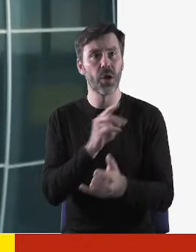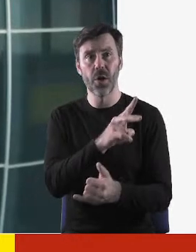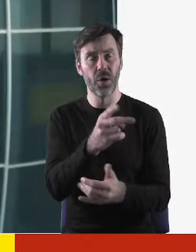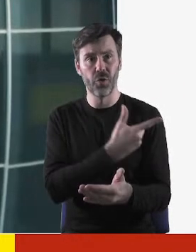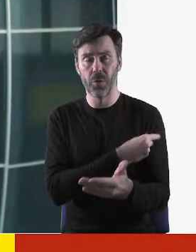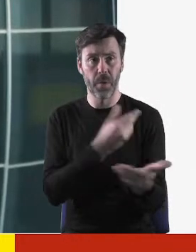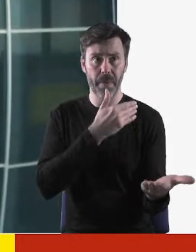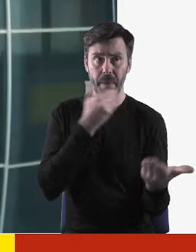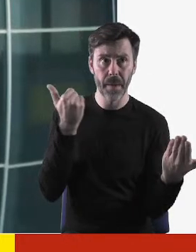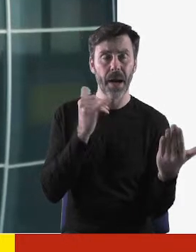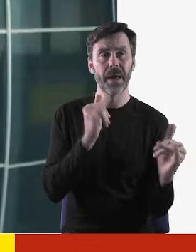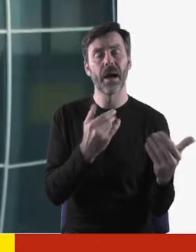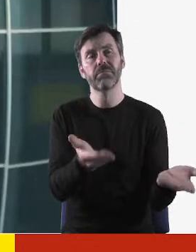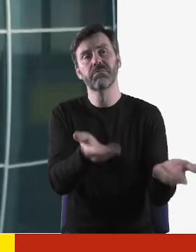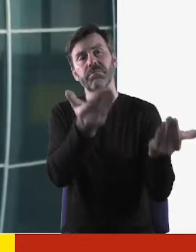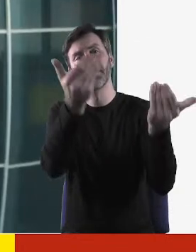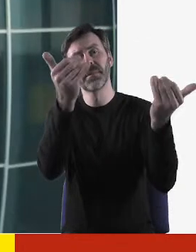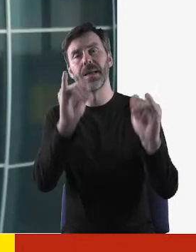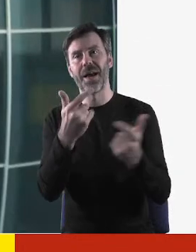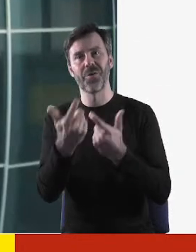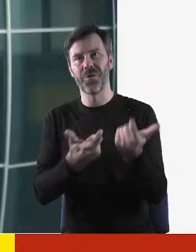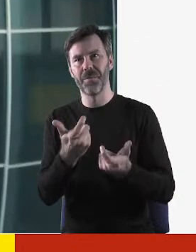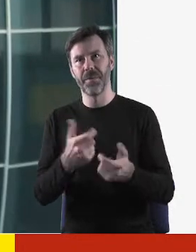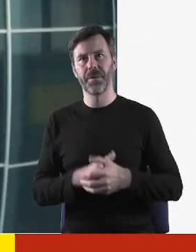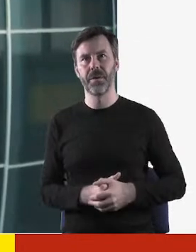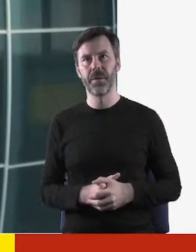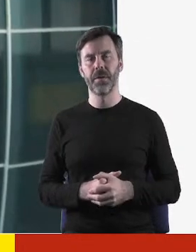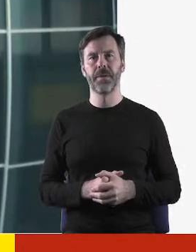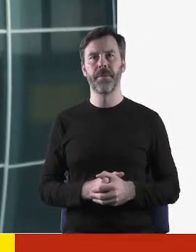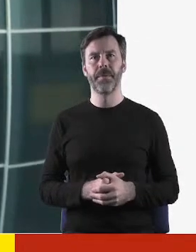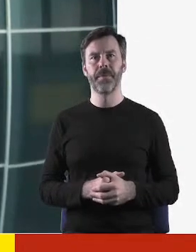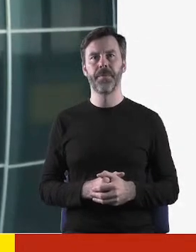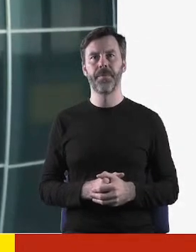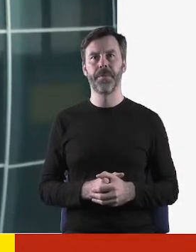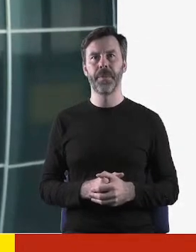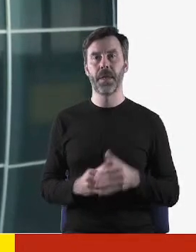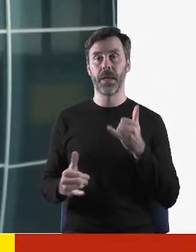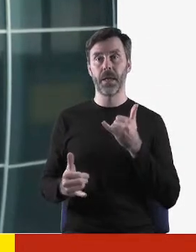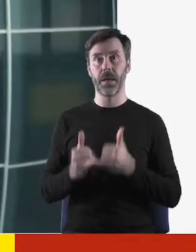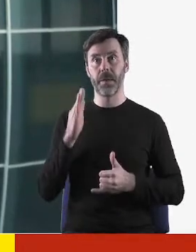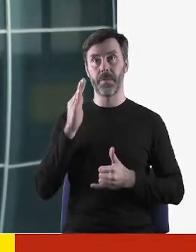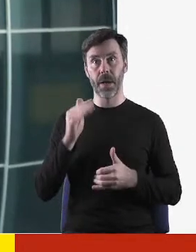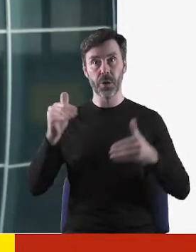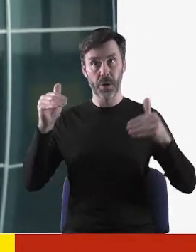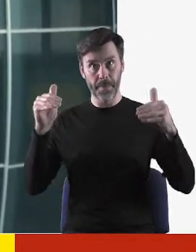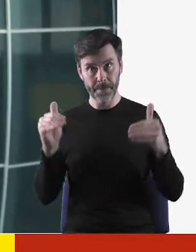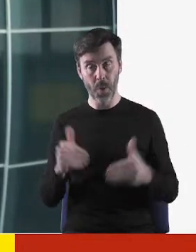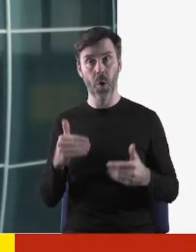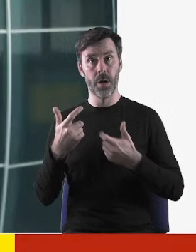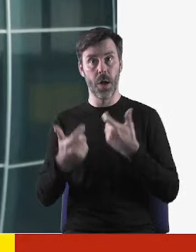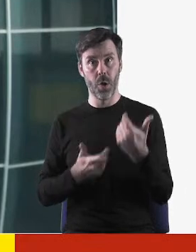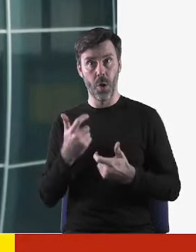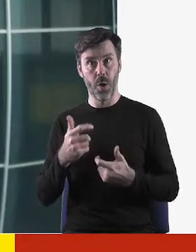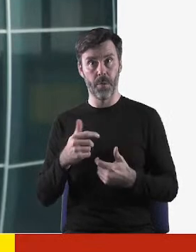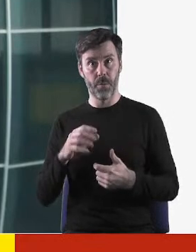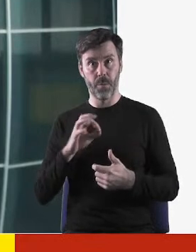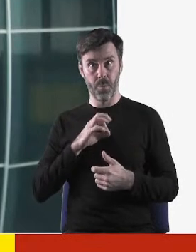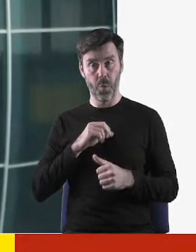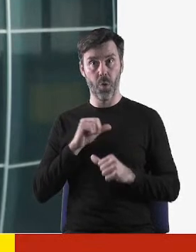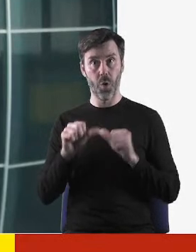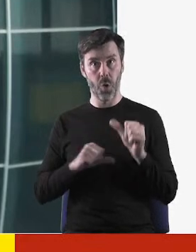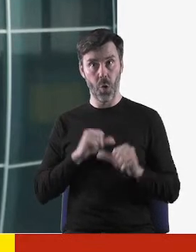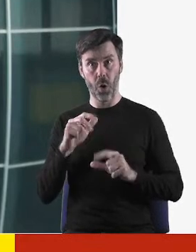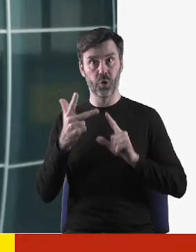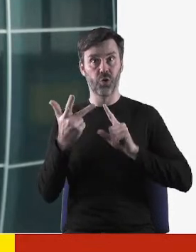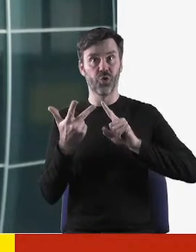Ja osobiście mogę zadeklarować, że jak tylko okaże się, że jak tylko będzie możliwość prawna, aby mój rocznik się szczepił trzecią